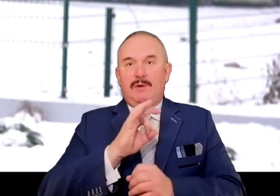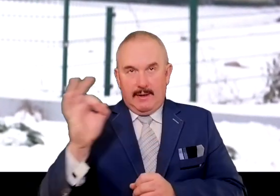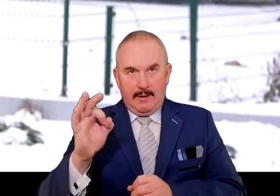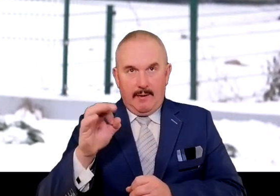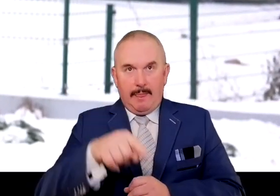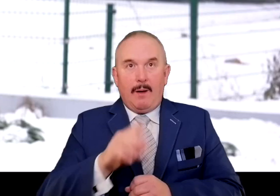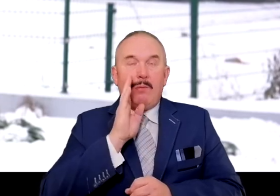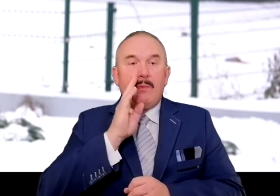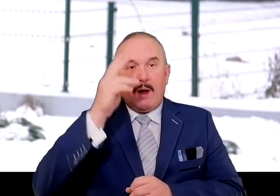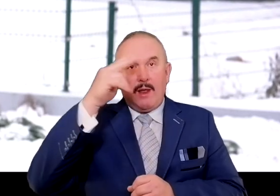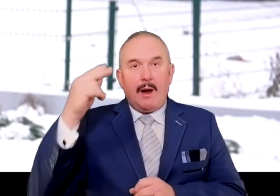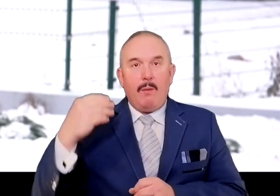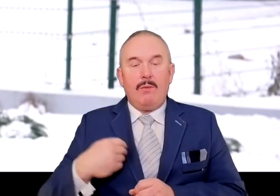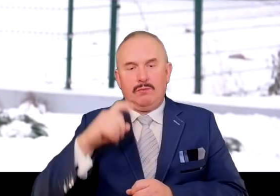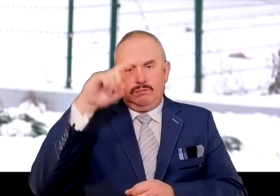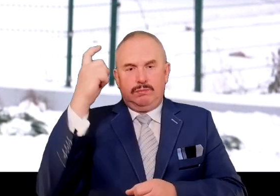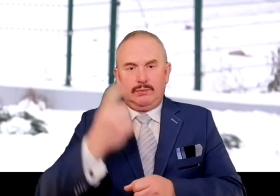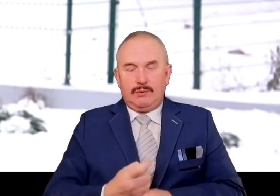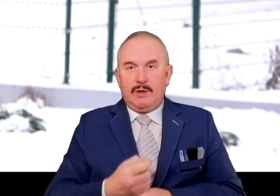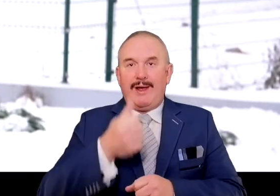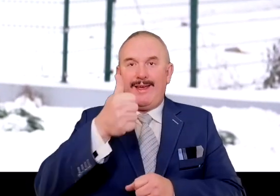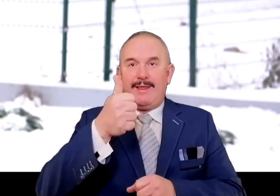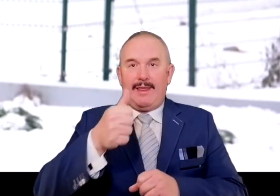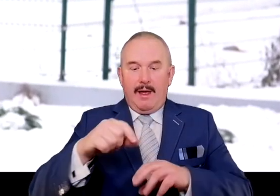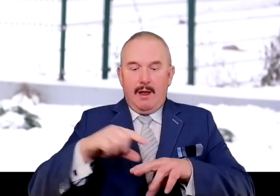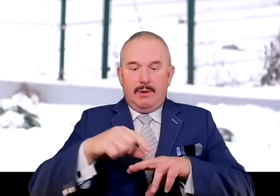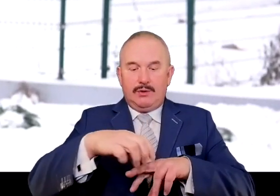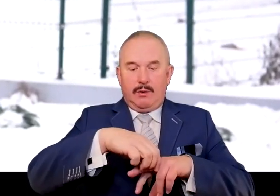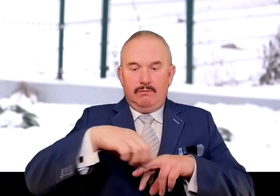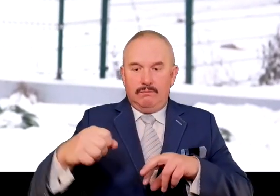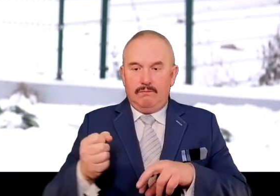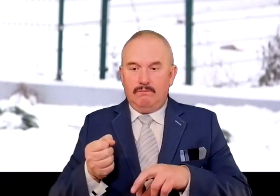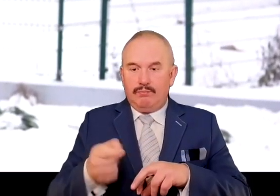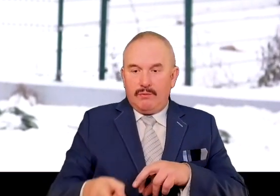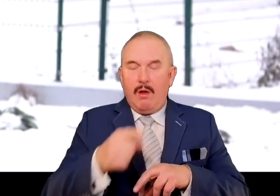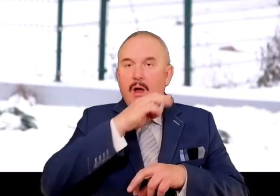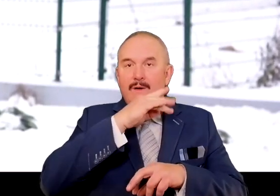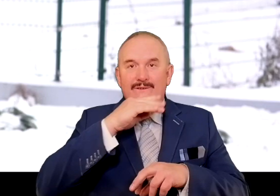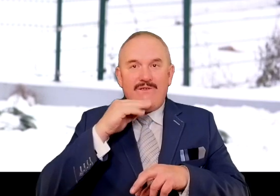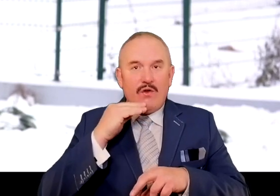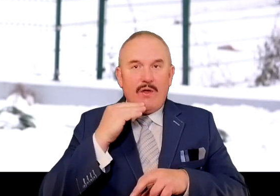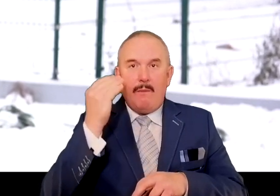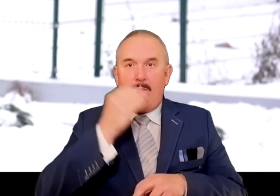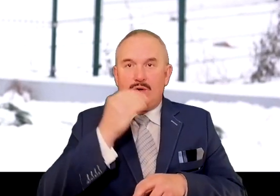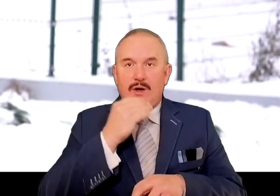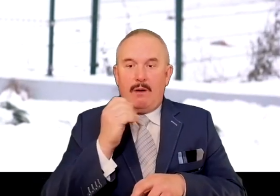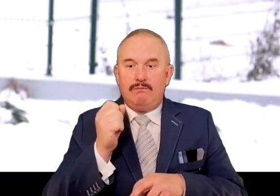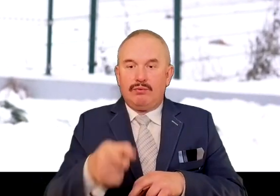Jeden z pierścieni generał Haller postanowił w symboliczny sposób wrzucić w wody